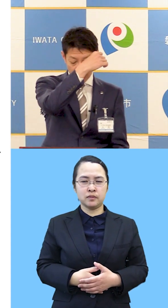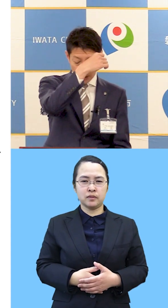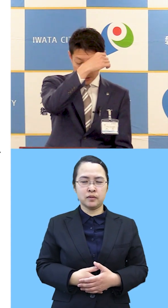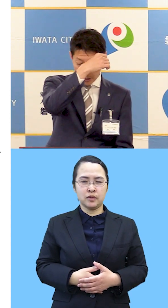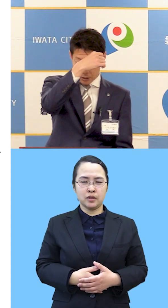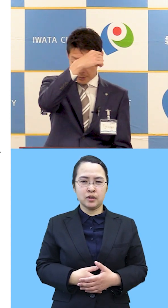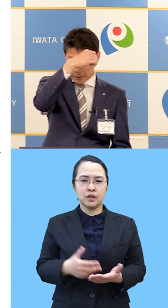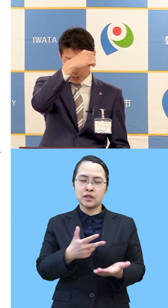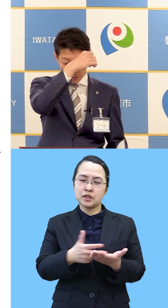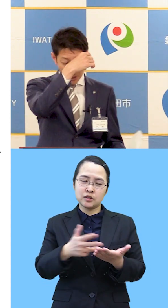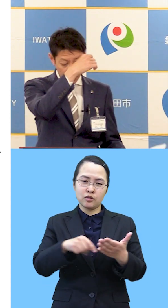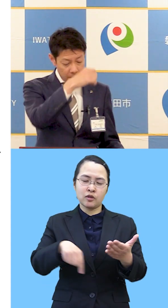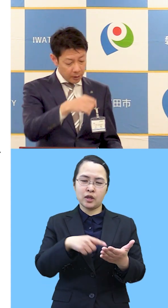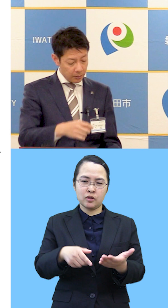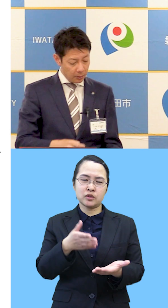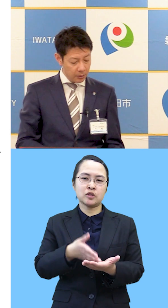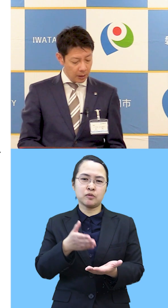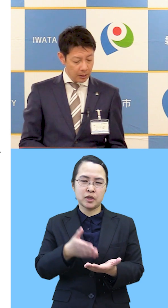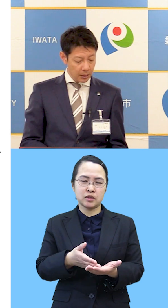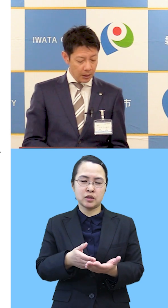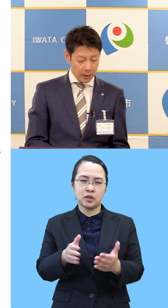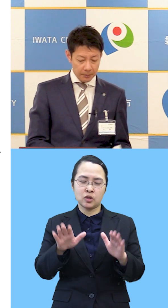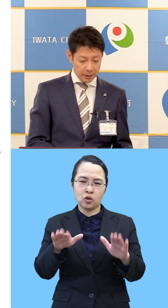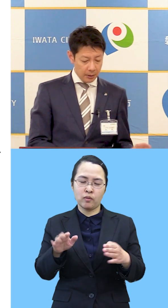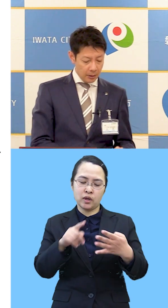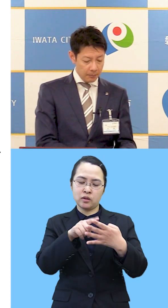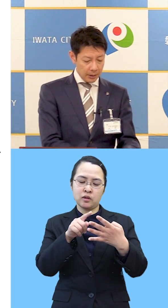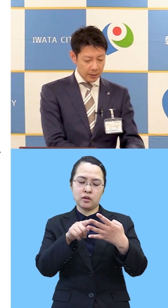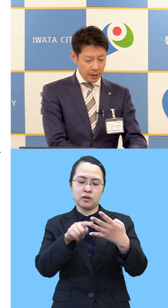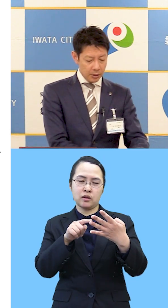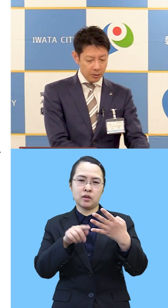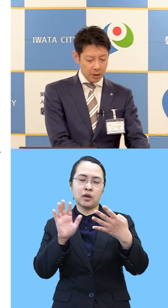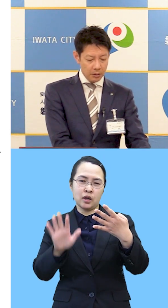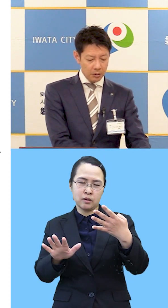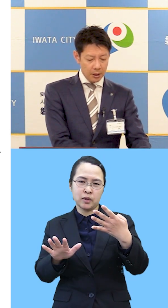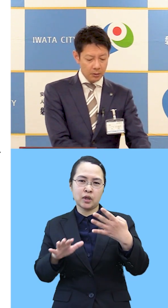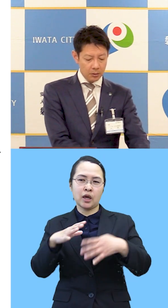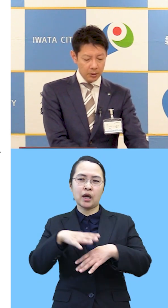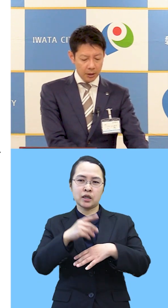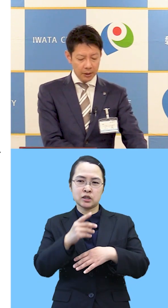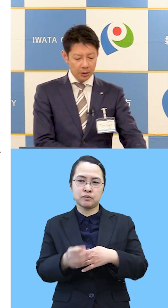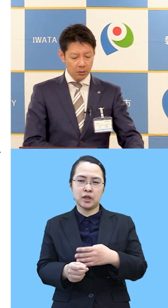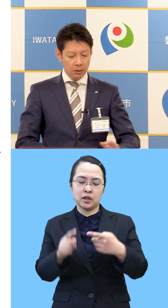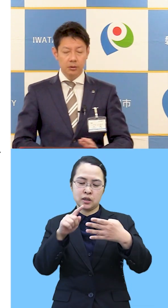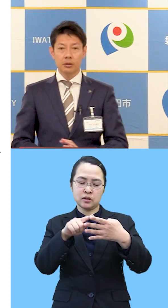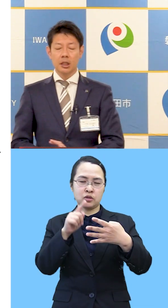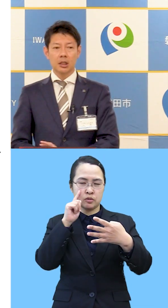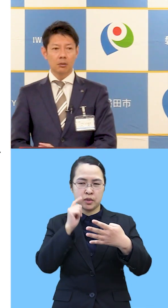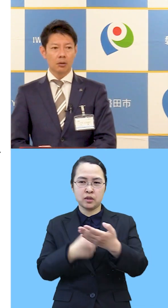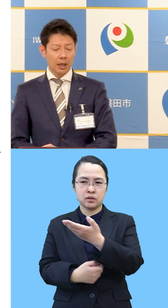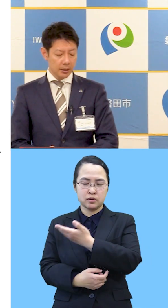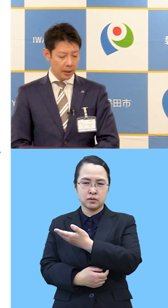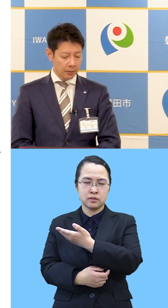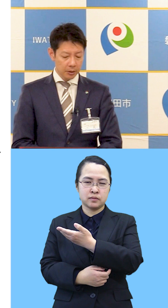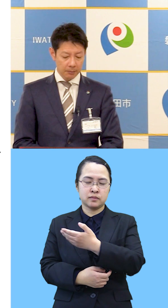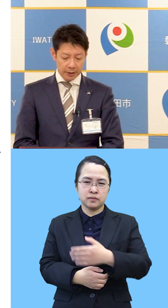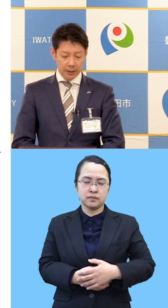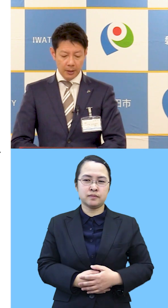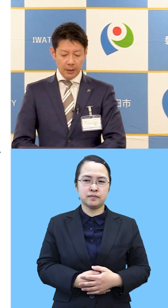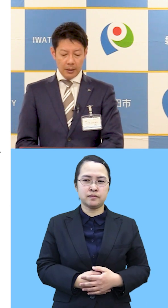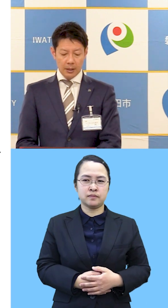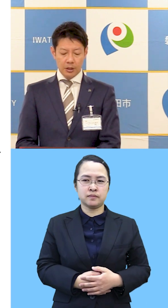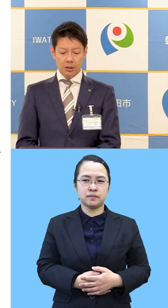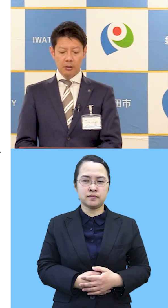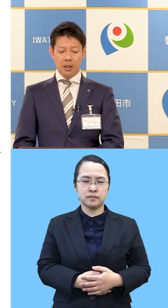内容に入っていきたいと思います。今日は大きく4点であります。まず最初、企業の枠を超えた岩田合同入社式を開催をします